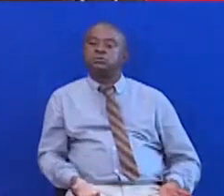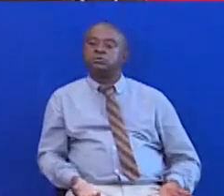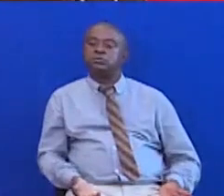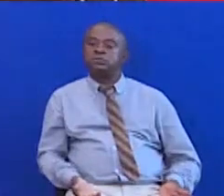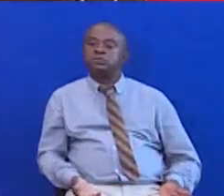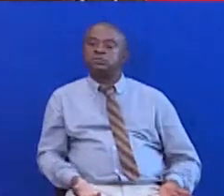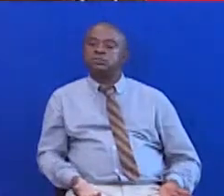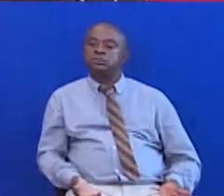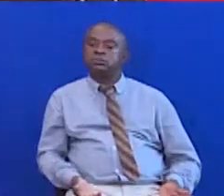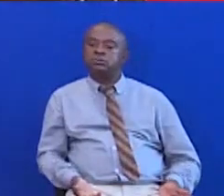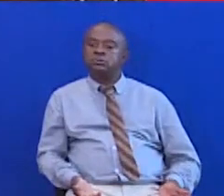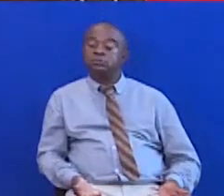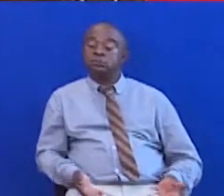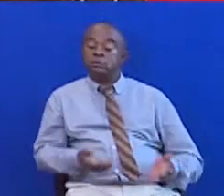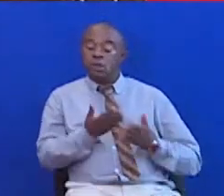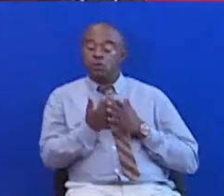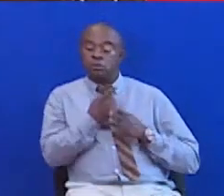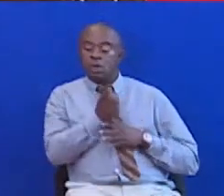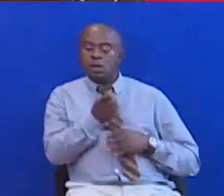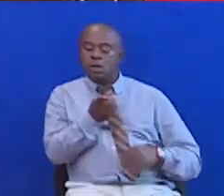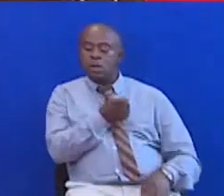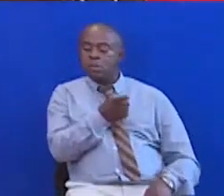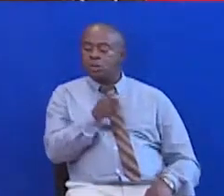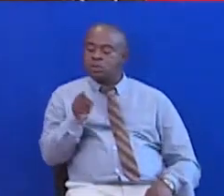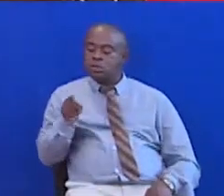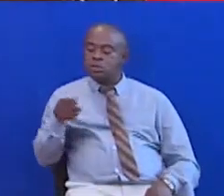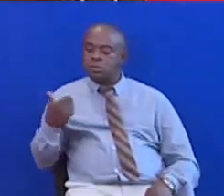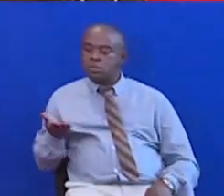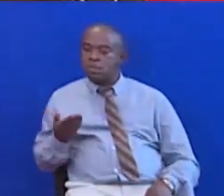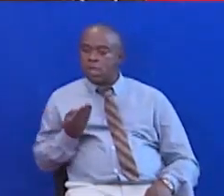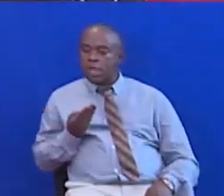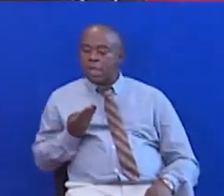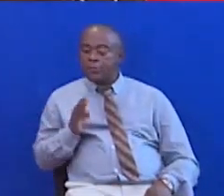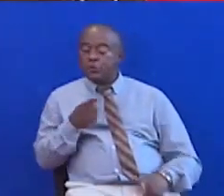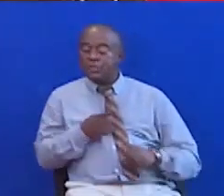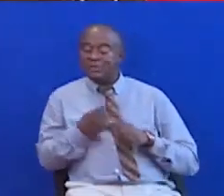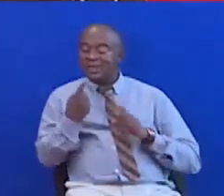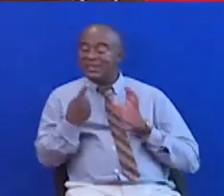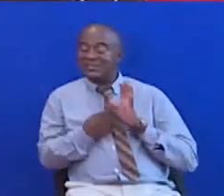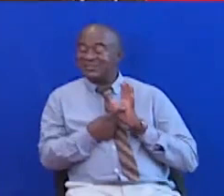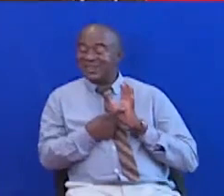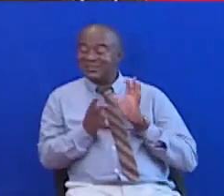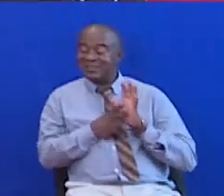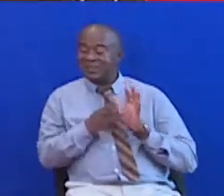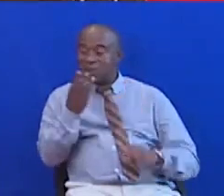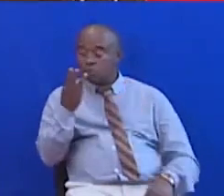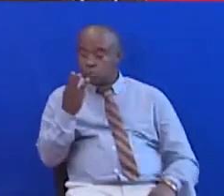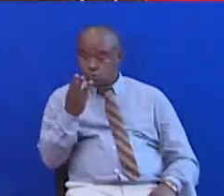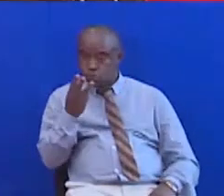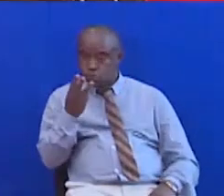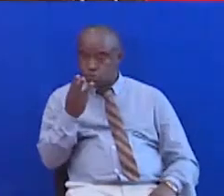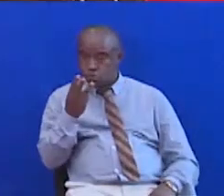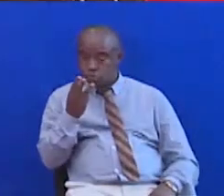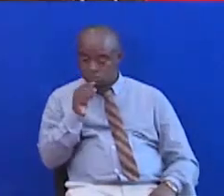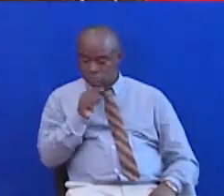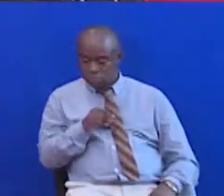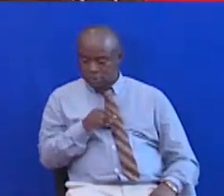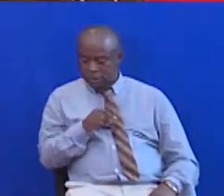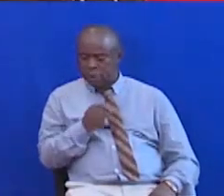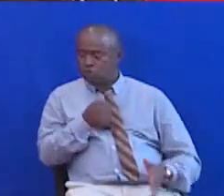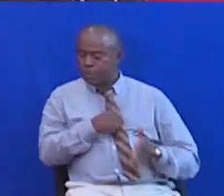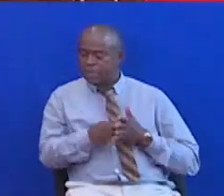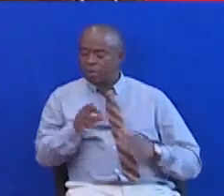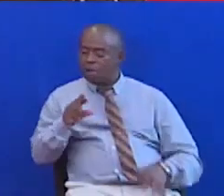Tunaambiwa, kutokana tuna madeni haya, ya bilioni 673, tumetoa